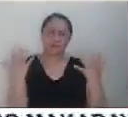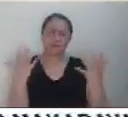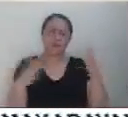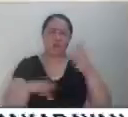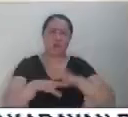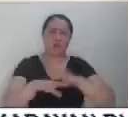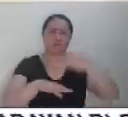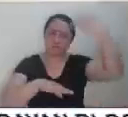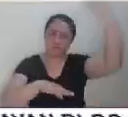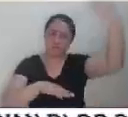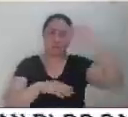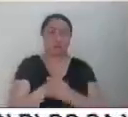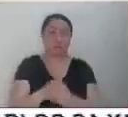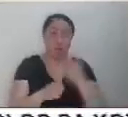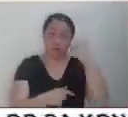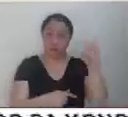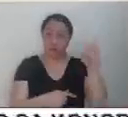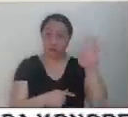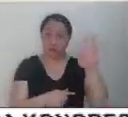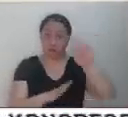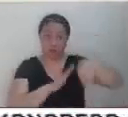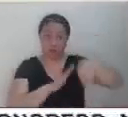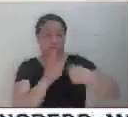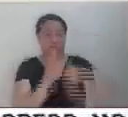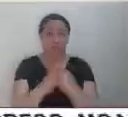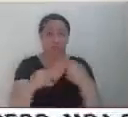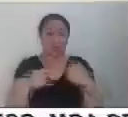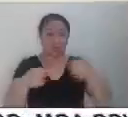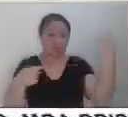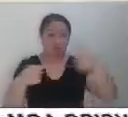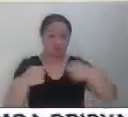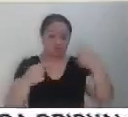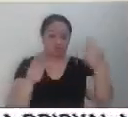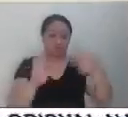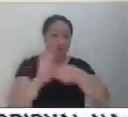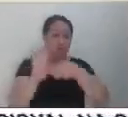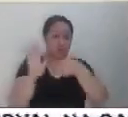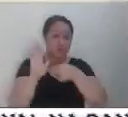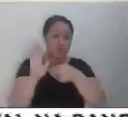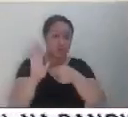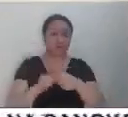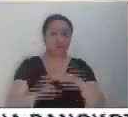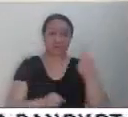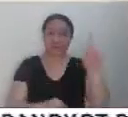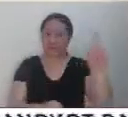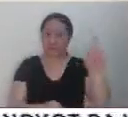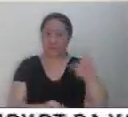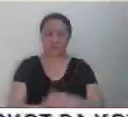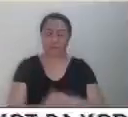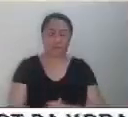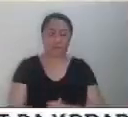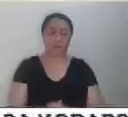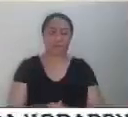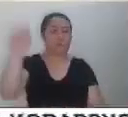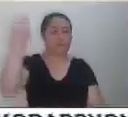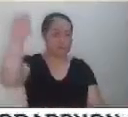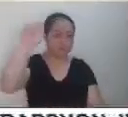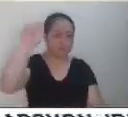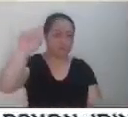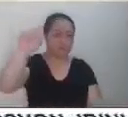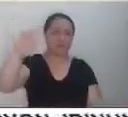araw, yung lugar, at saka yung buwan ng pagpakabit ng sticker ninyo by